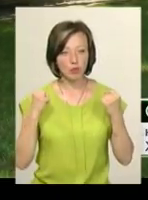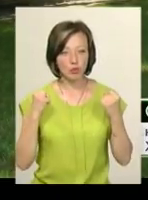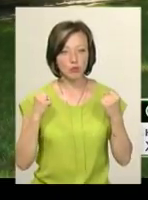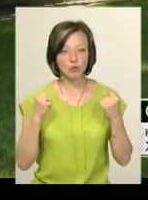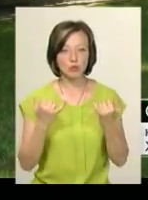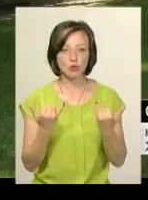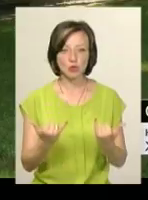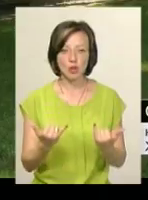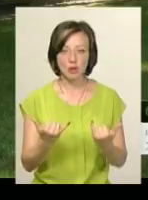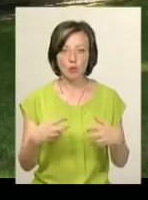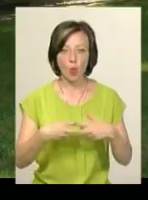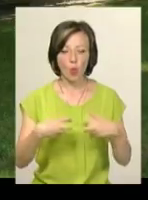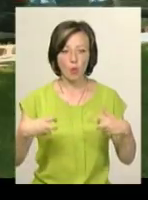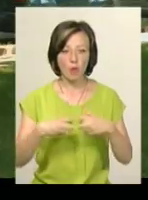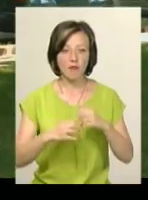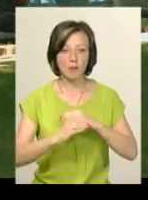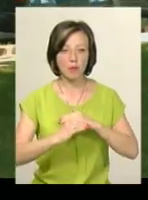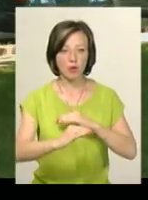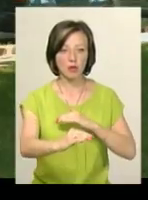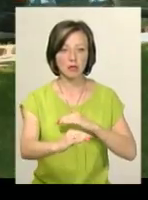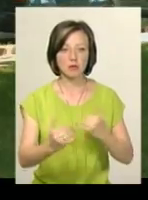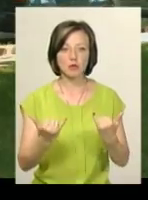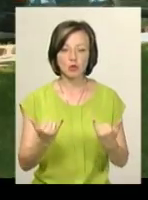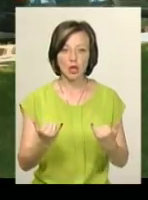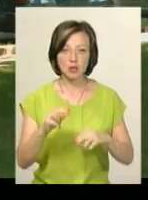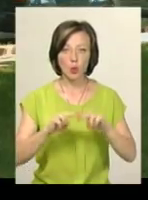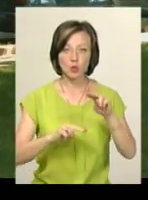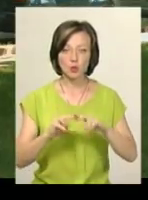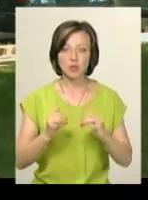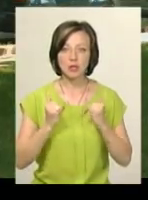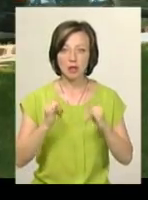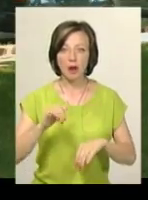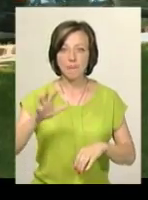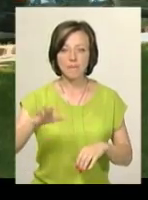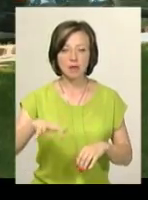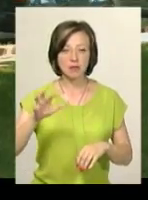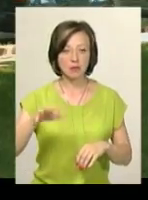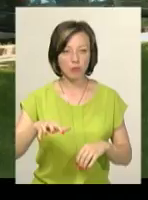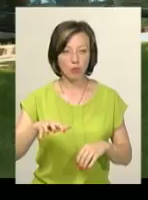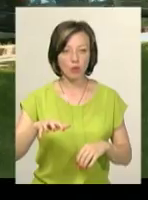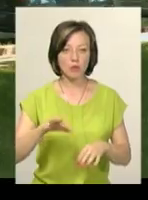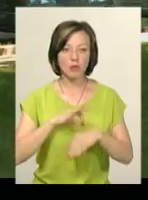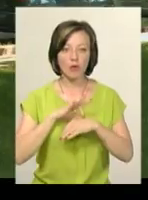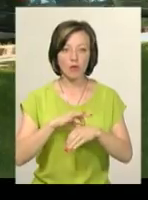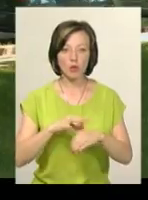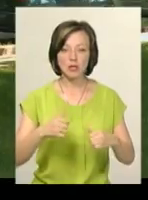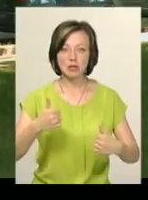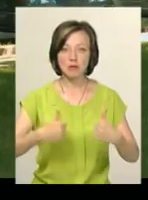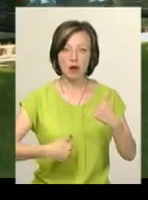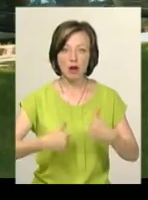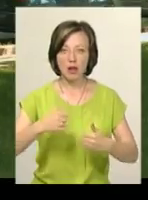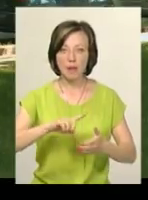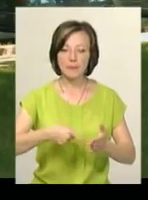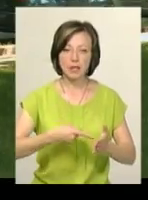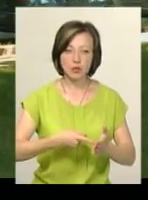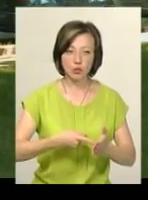з сучасним гумовим покриттям, там будуть сучасні конструкції для баскетбольні, можна буде проводити змагання як